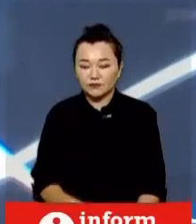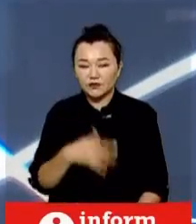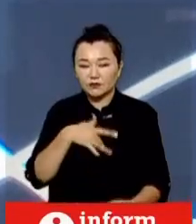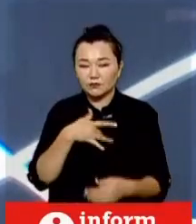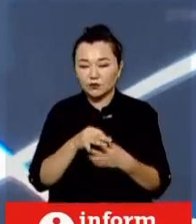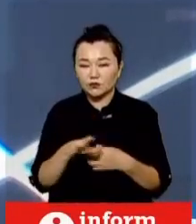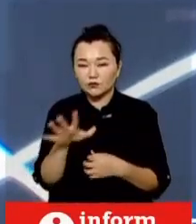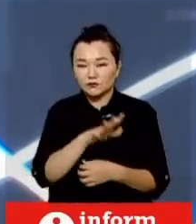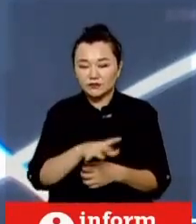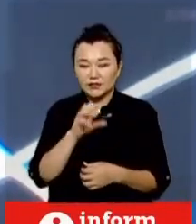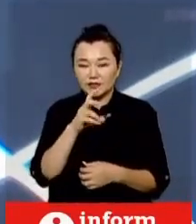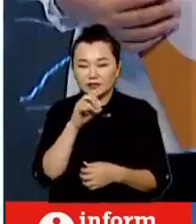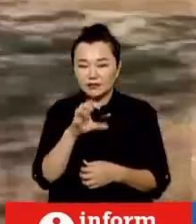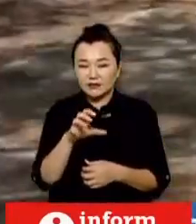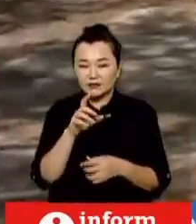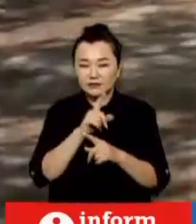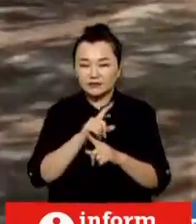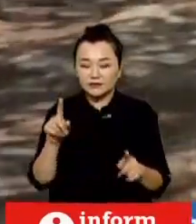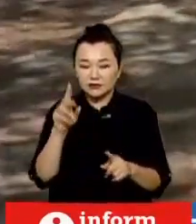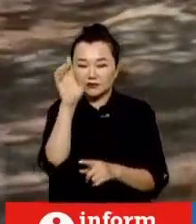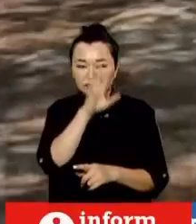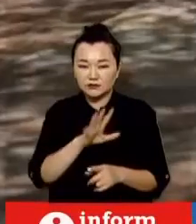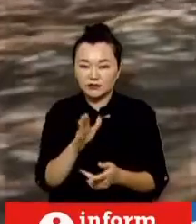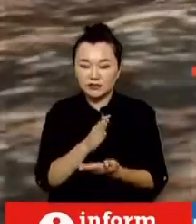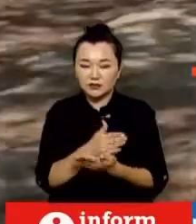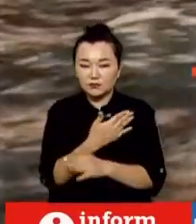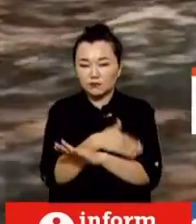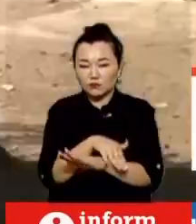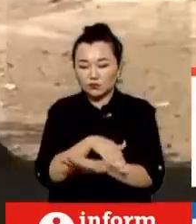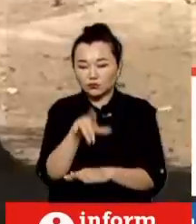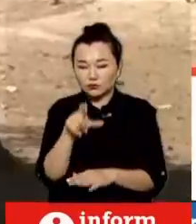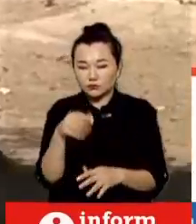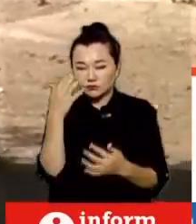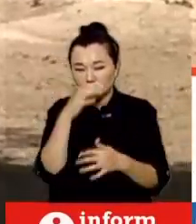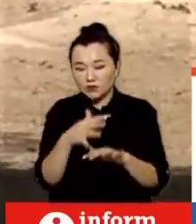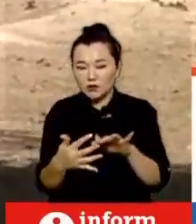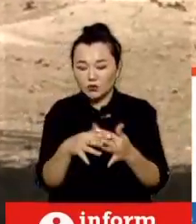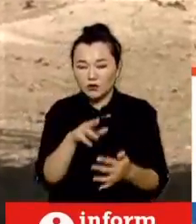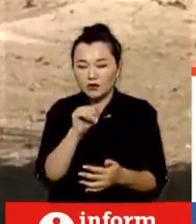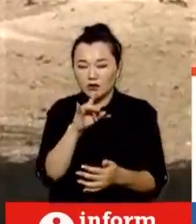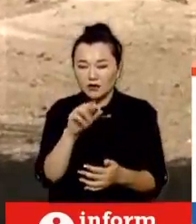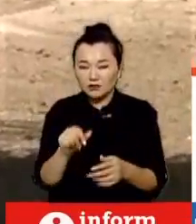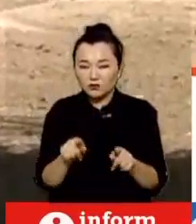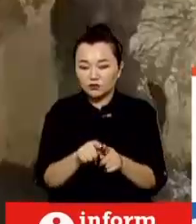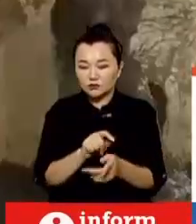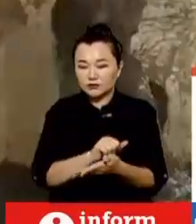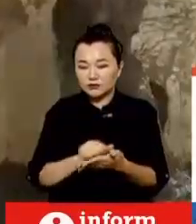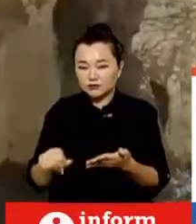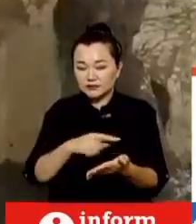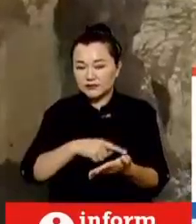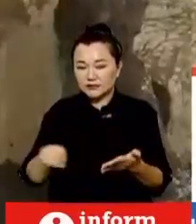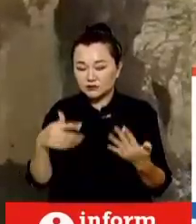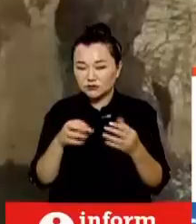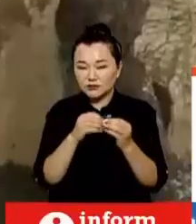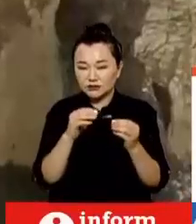Жамбыл облысында елес кезген ерекше елді мекен бар. Көшесінде адам көрінбейтін ауыл картадан да сызылған. Қазір 10